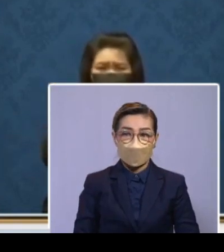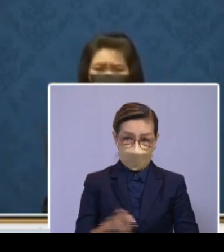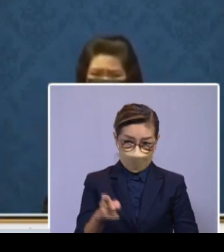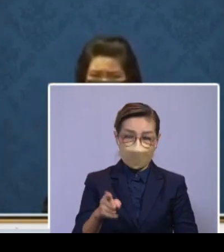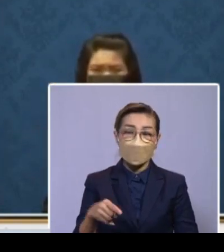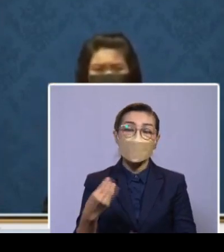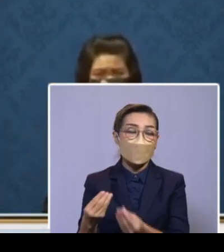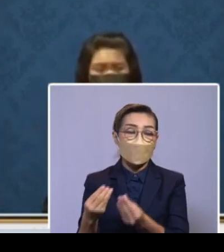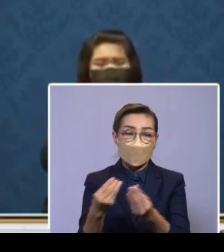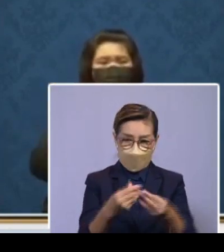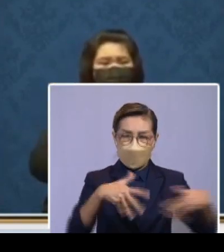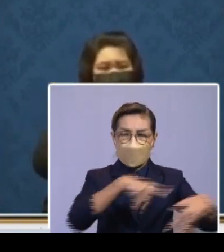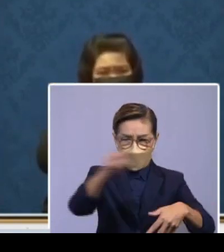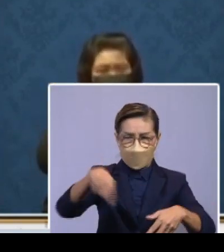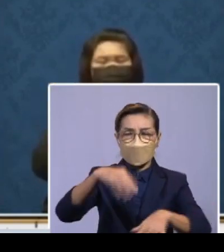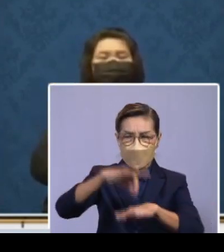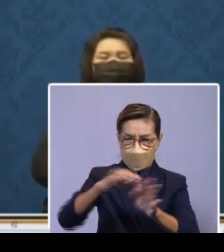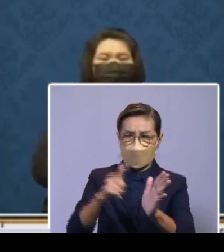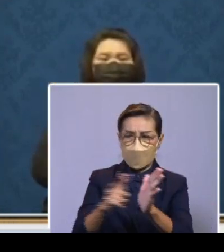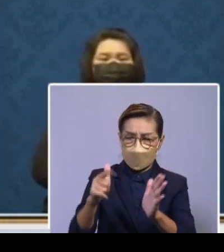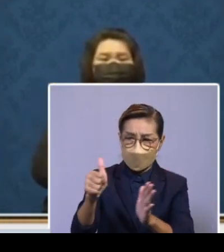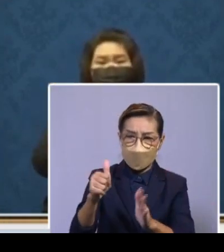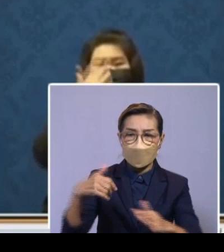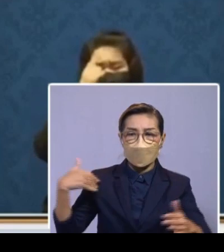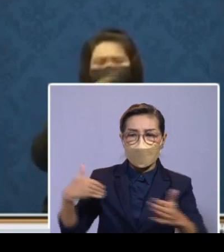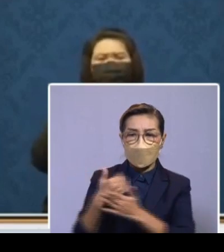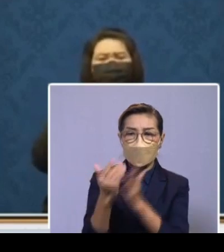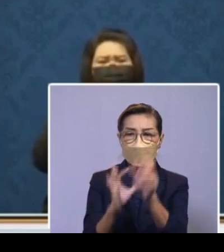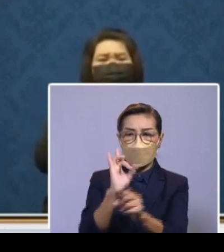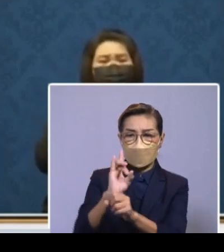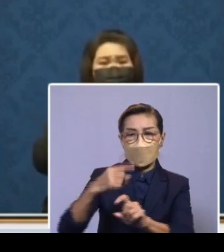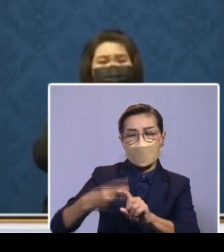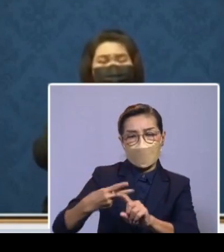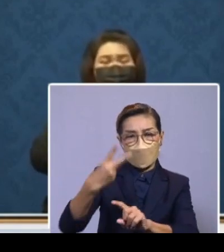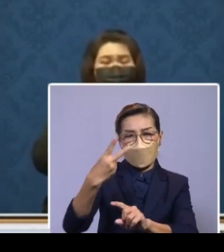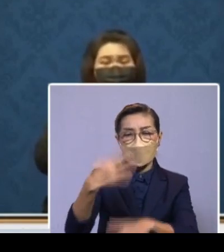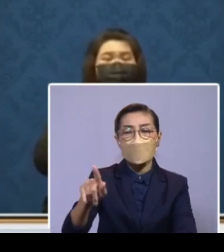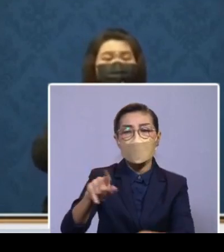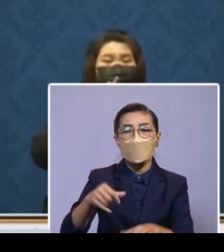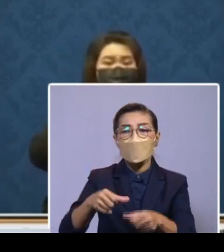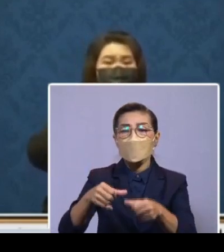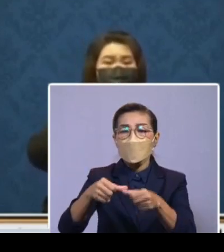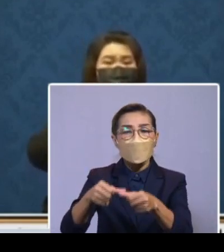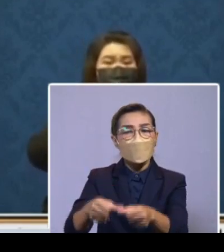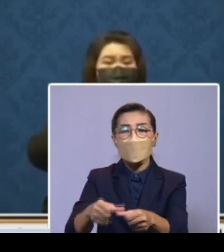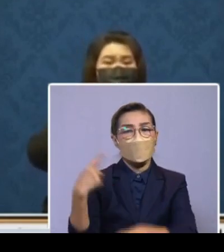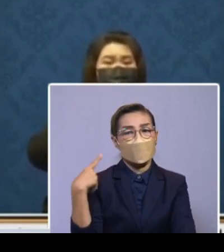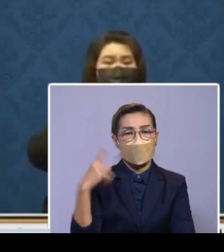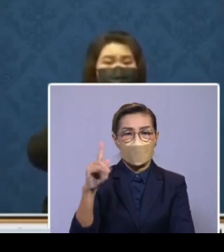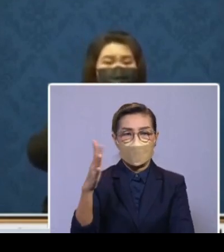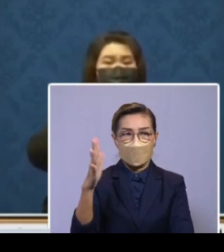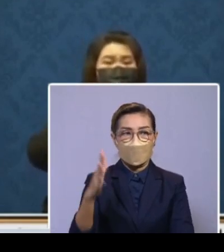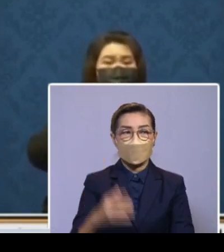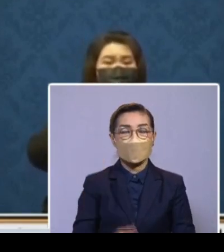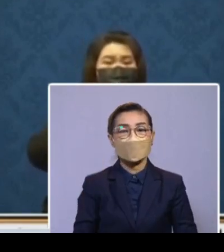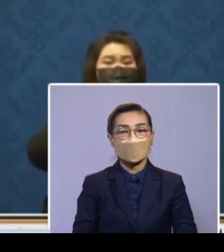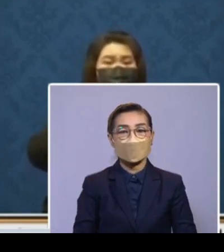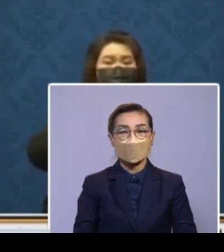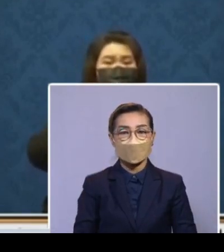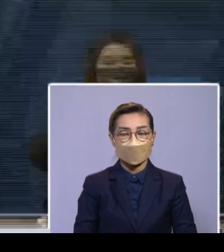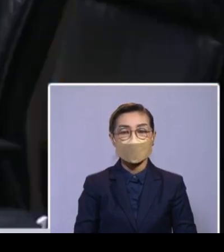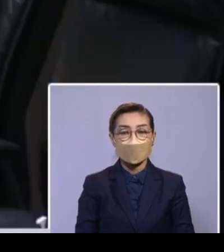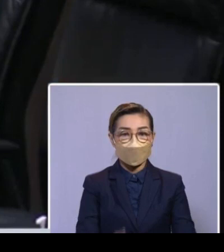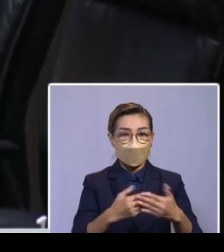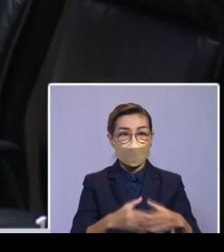อยไปเสียทีเถอะครับเพราะว่า8ปีแล้ว2เดือนแล้วท่านอยู่ไปก็ไม่เกิดประโยชน์ จากนั้นนายขจิตชัยนิคมส.ส.เ